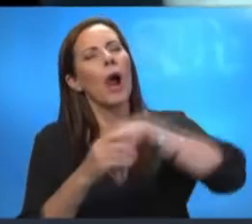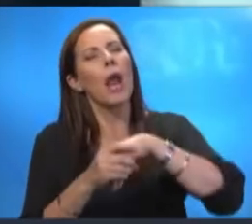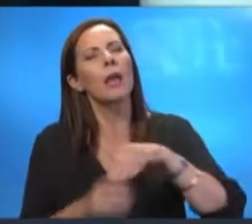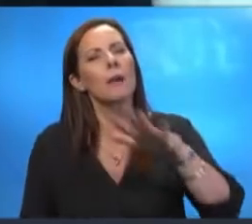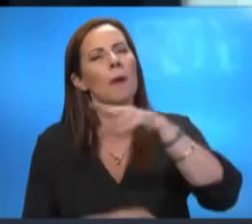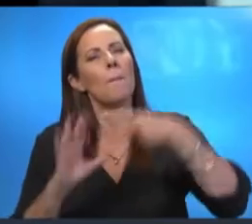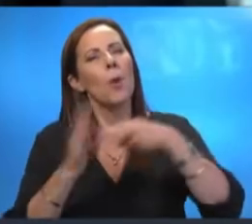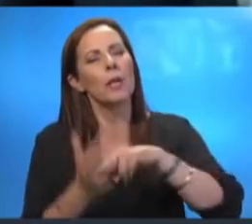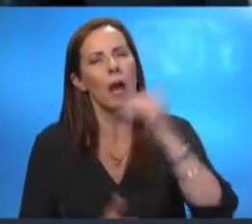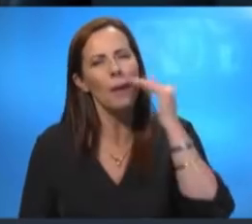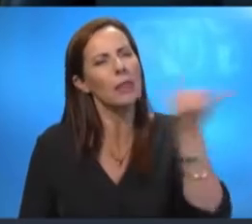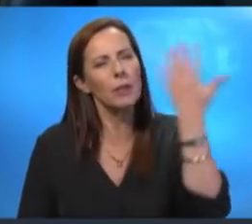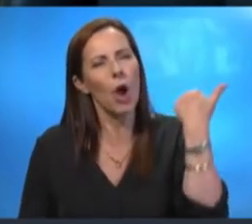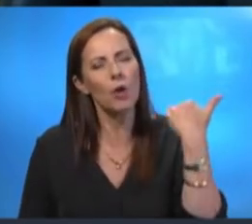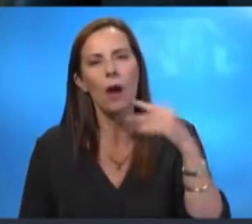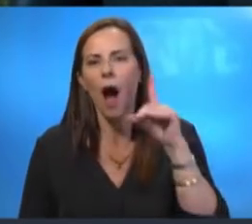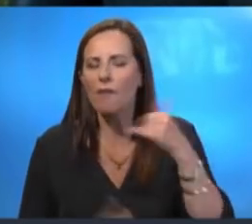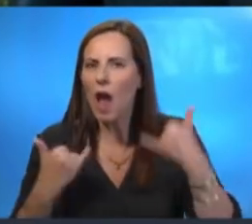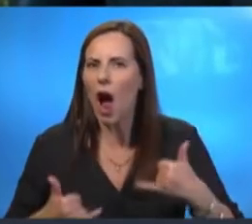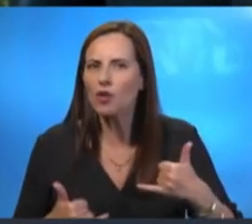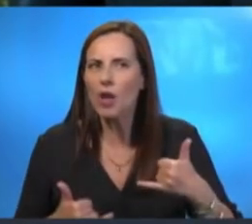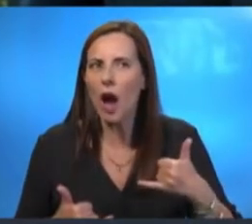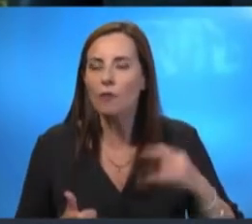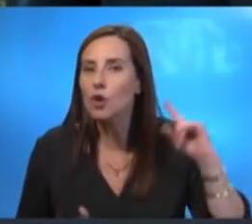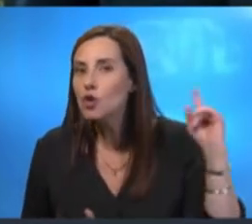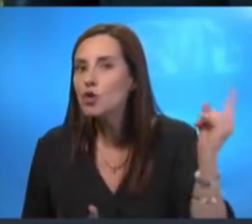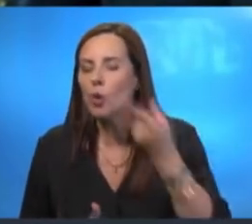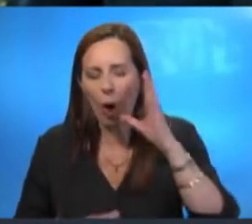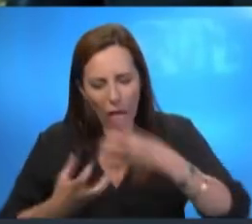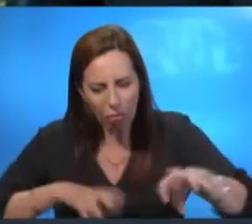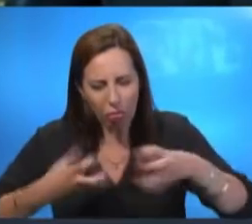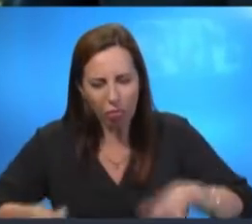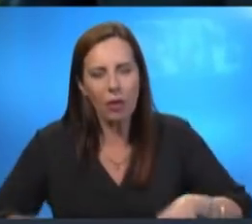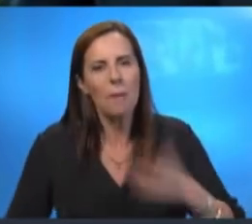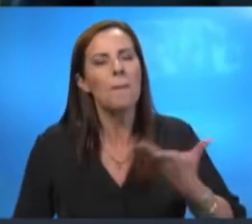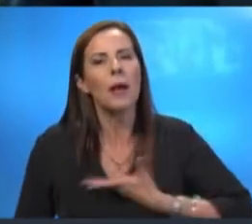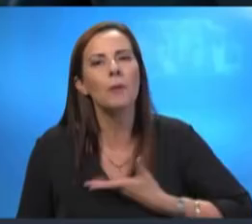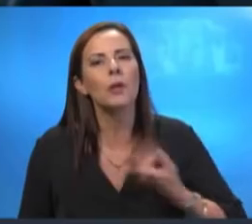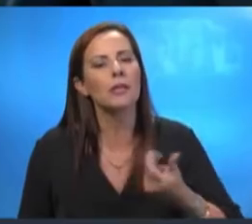הפוליטית האמריקנית. אבל השנה, כשהאומה כל כך מפולגת, הם זוכים למעט יותר